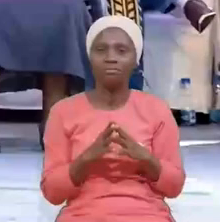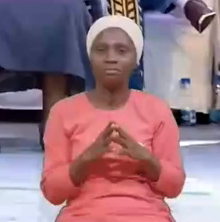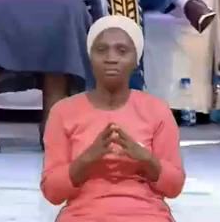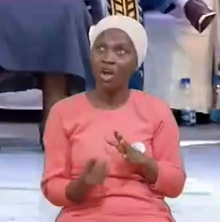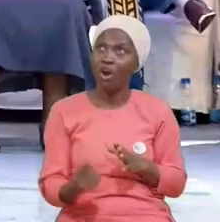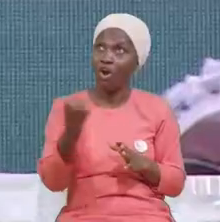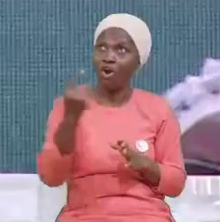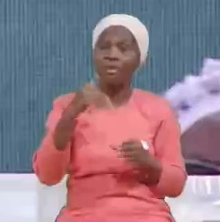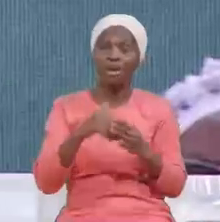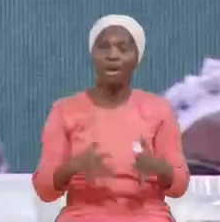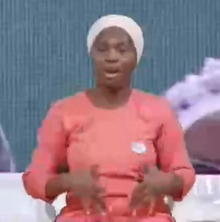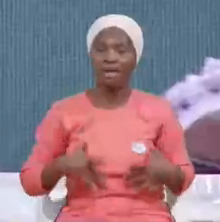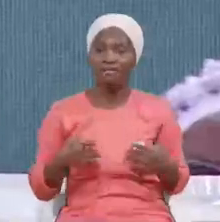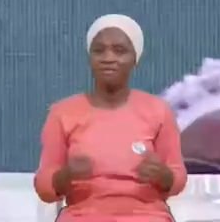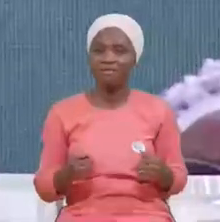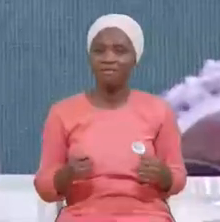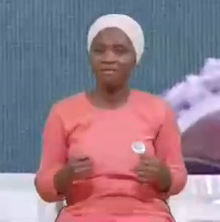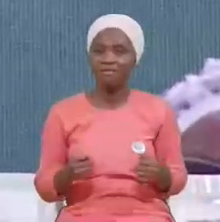Replacé dans la vie.